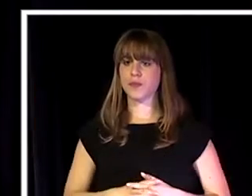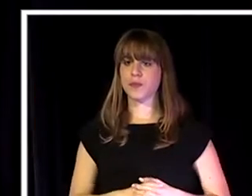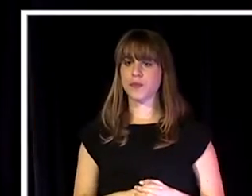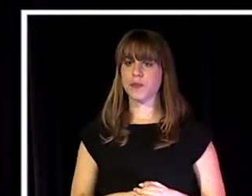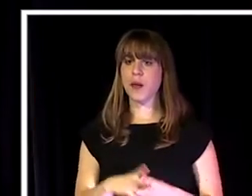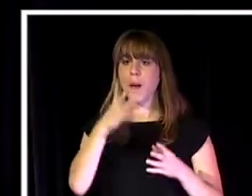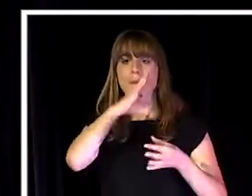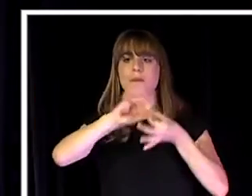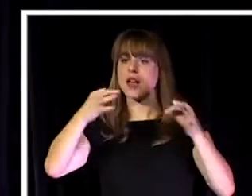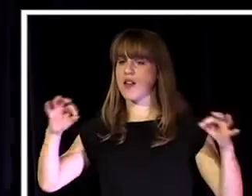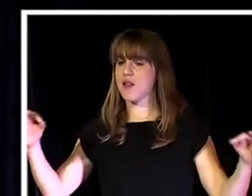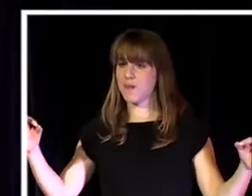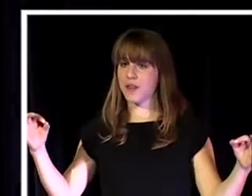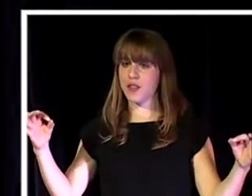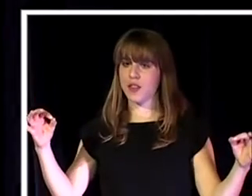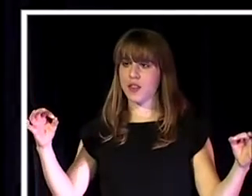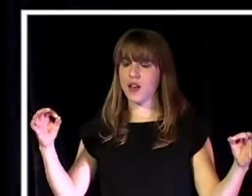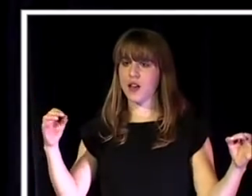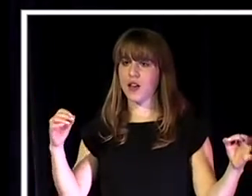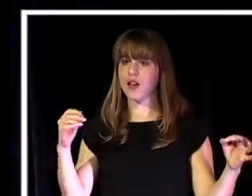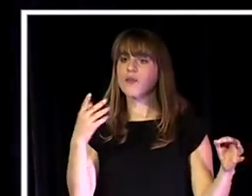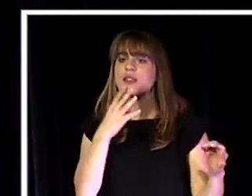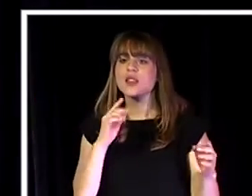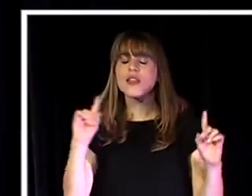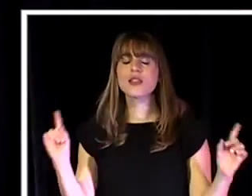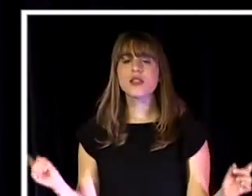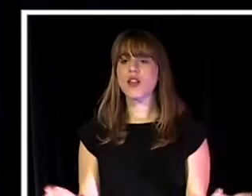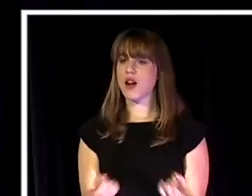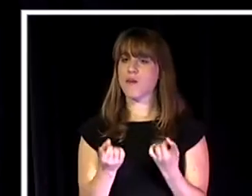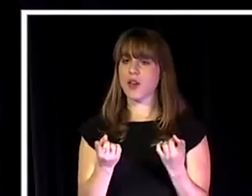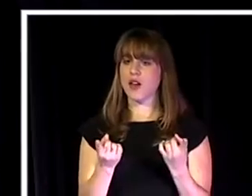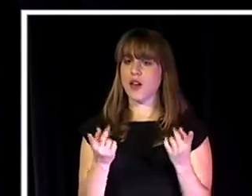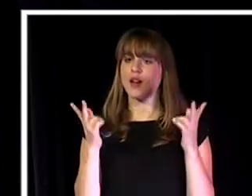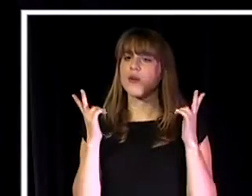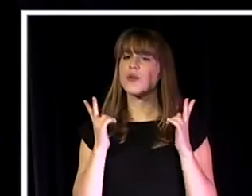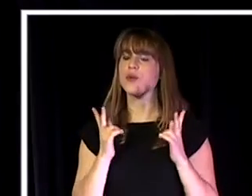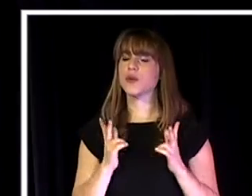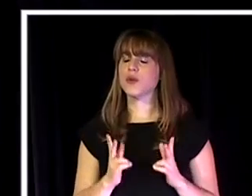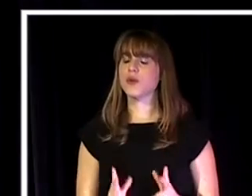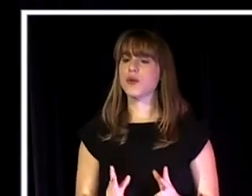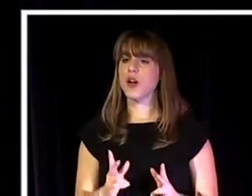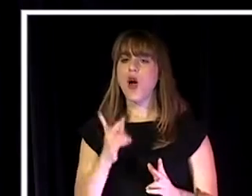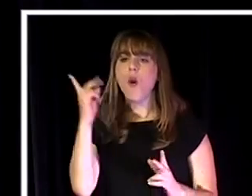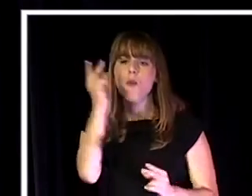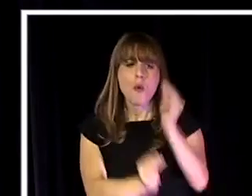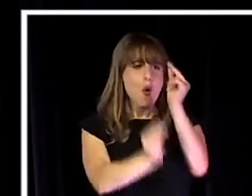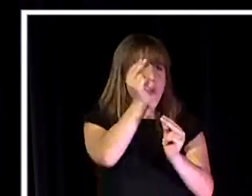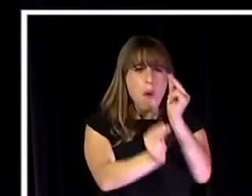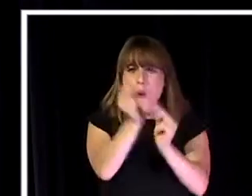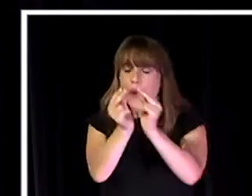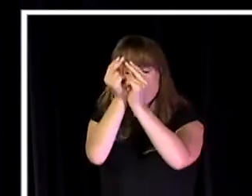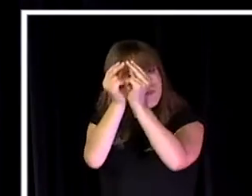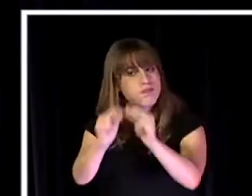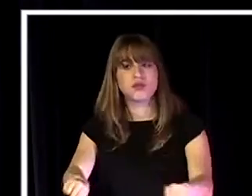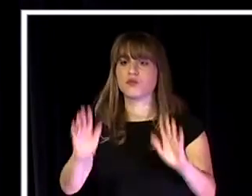Τα παραμύθια είναι θεραπευτικά. Τα παραμύθια σου λύνουν όλα σου τα προβλήματα γιατί σου δείχνουν